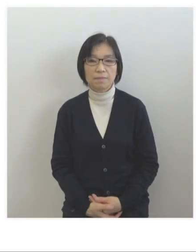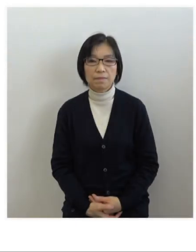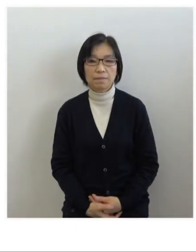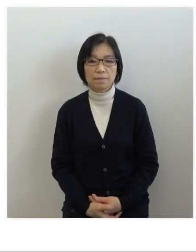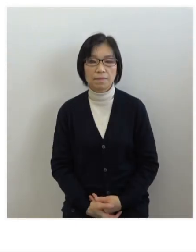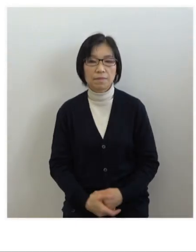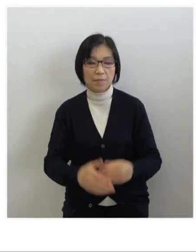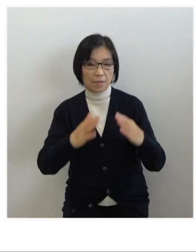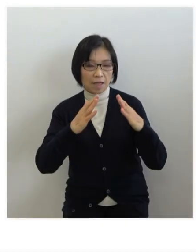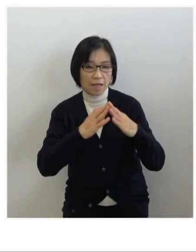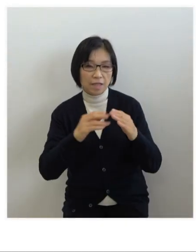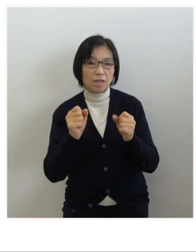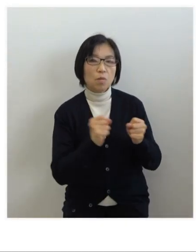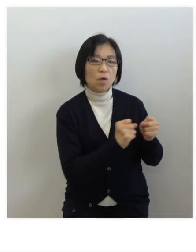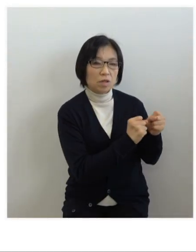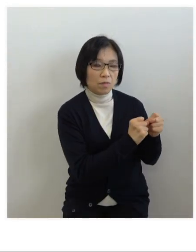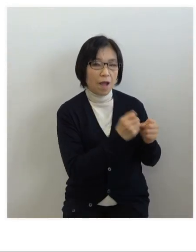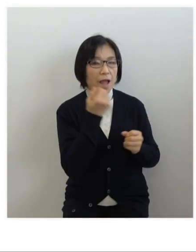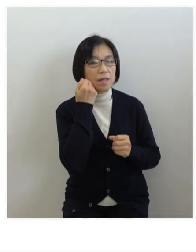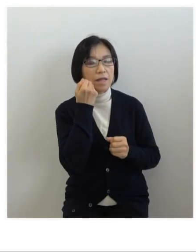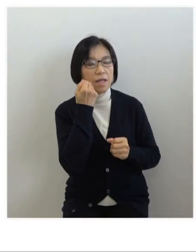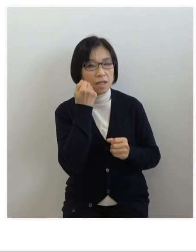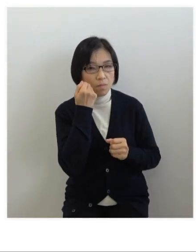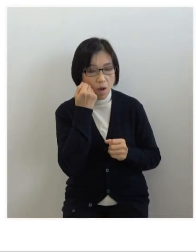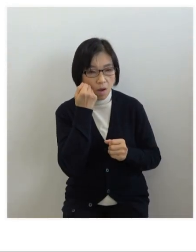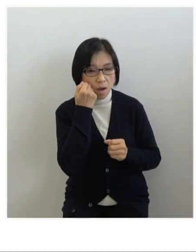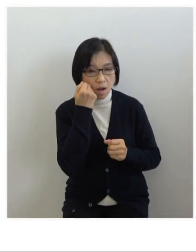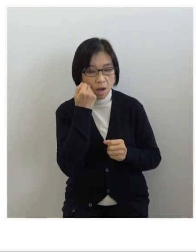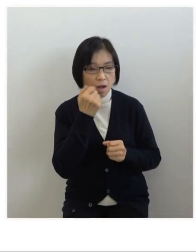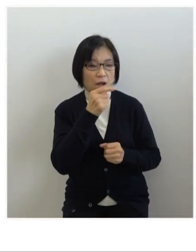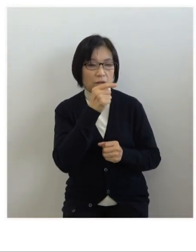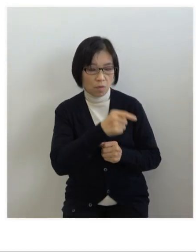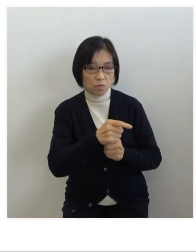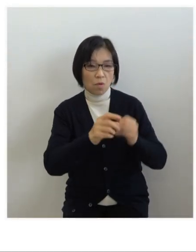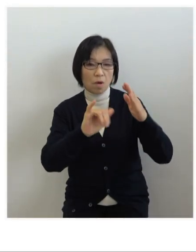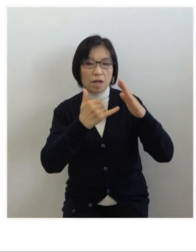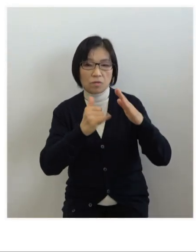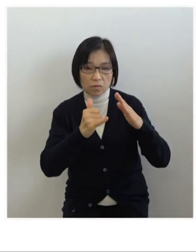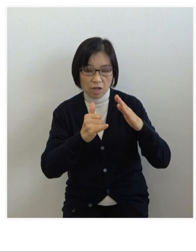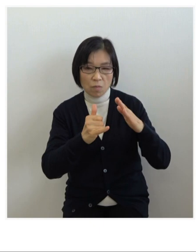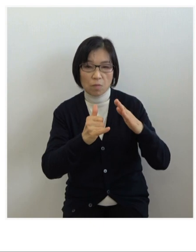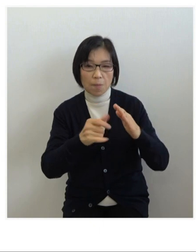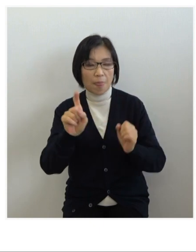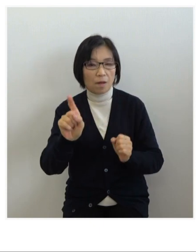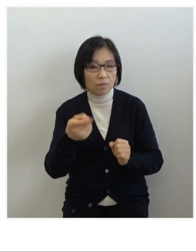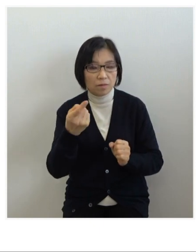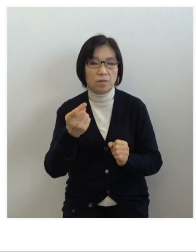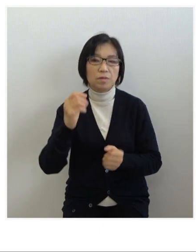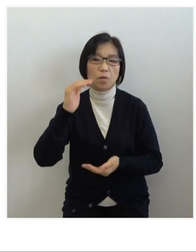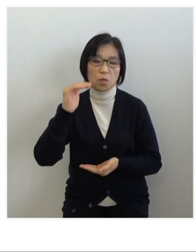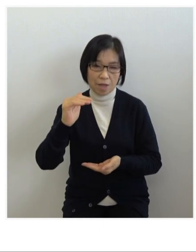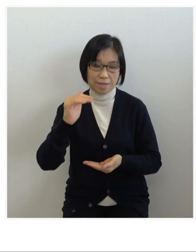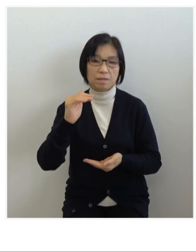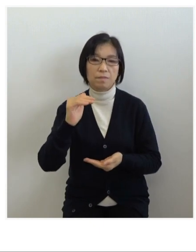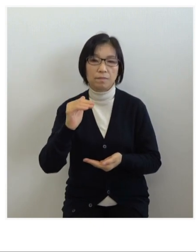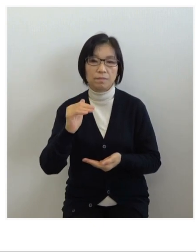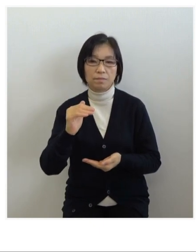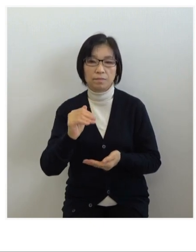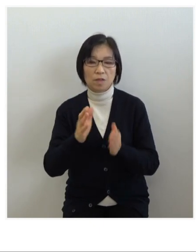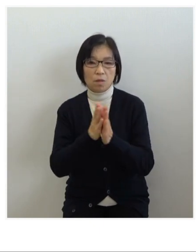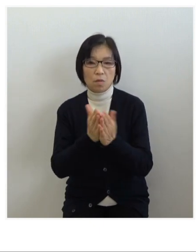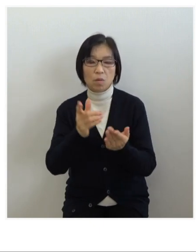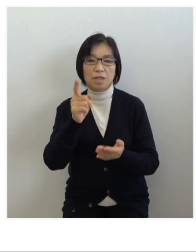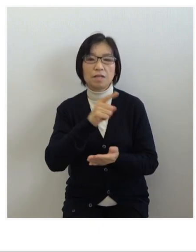引きこもりは誰にでも、どの家族にも起こりうることです。ご本人